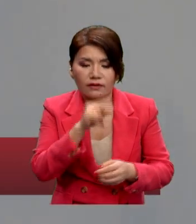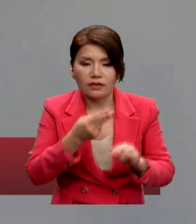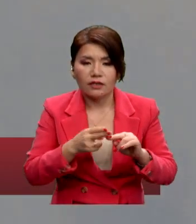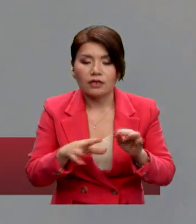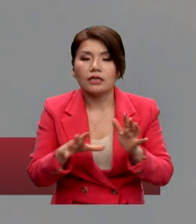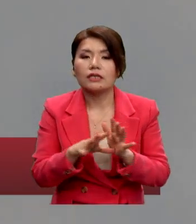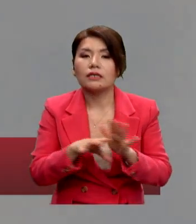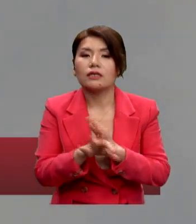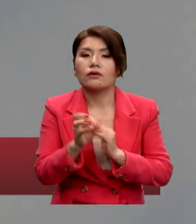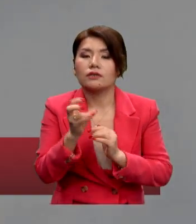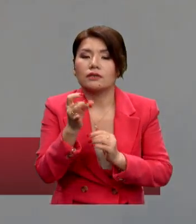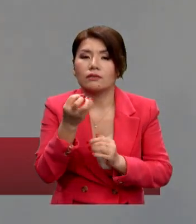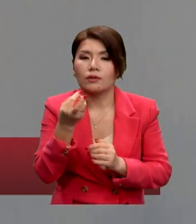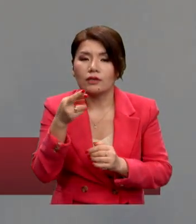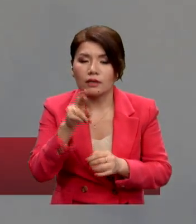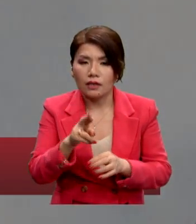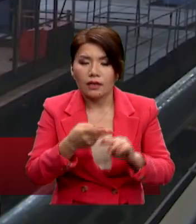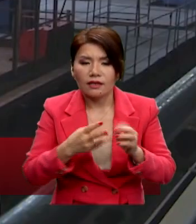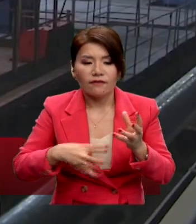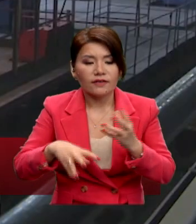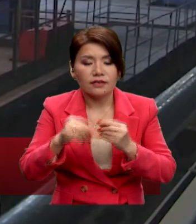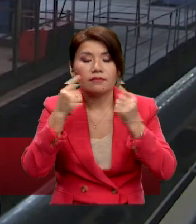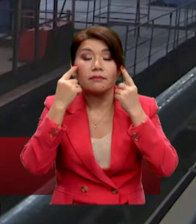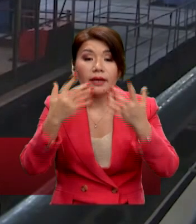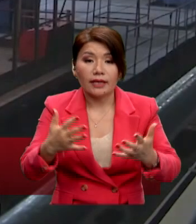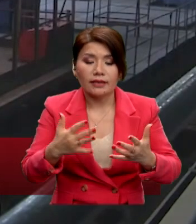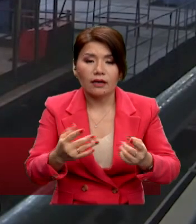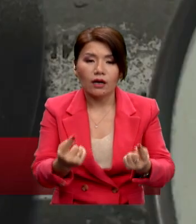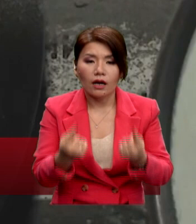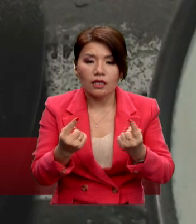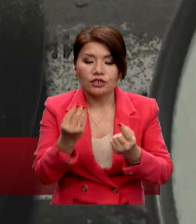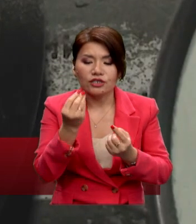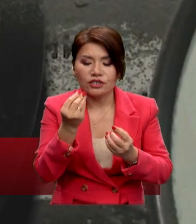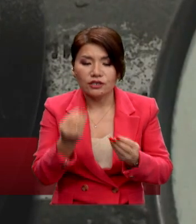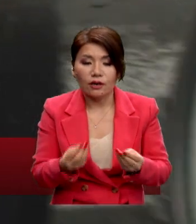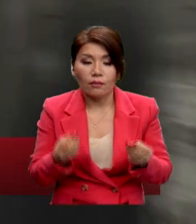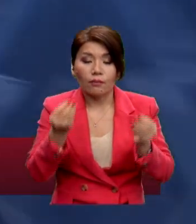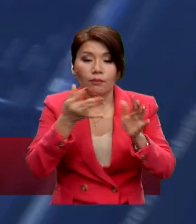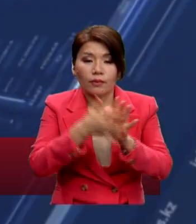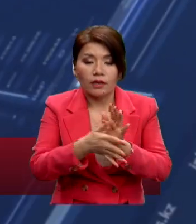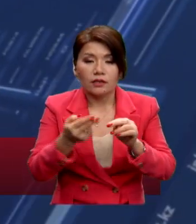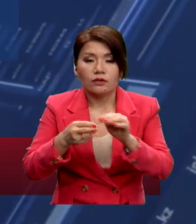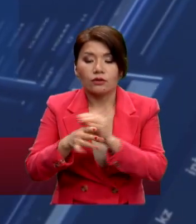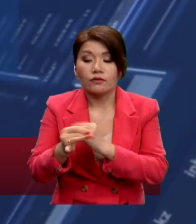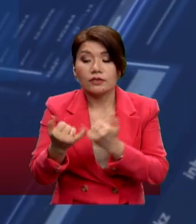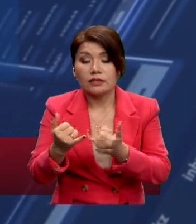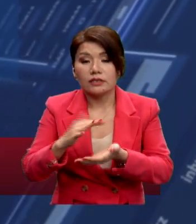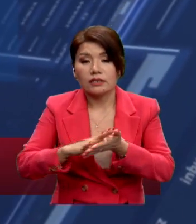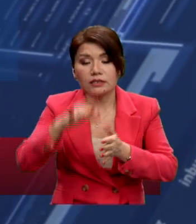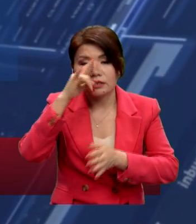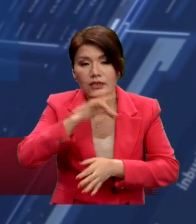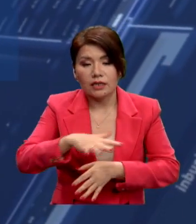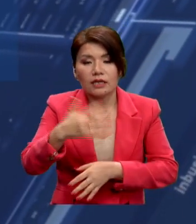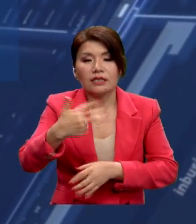энергетического оборудования и сетевой инфраструктуры всем известен. Колоссальные денежные вливания в отрасль. Сейчас в Казахстане